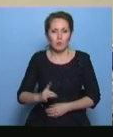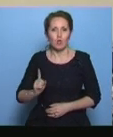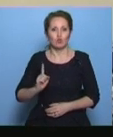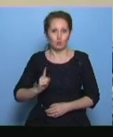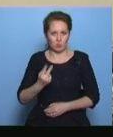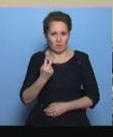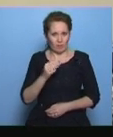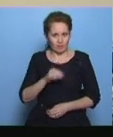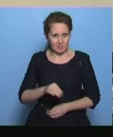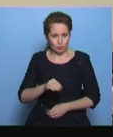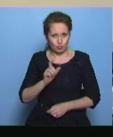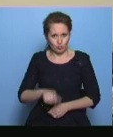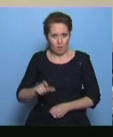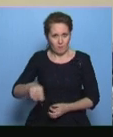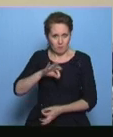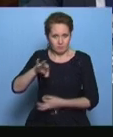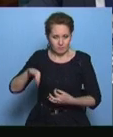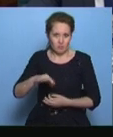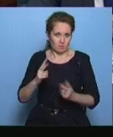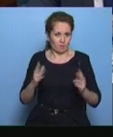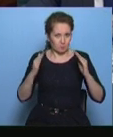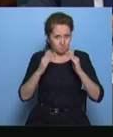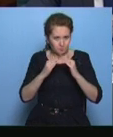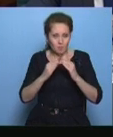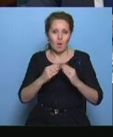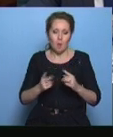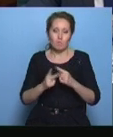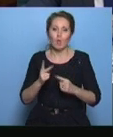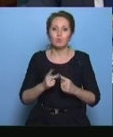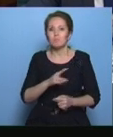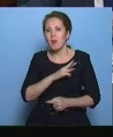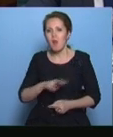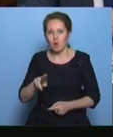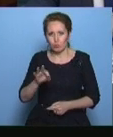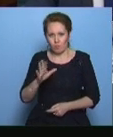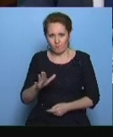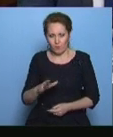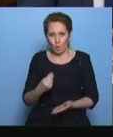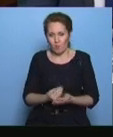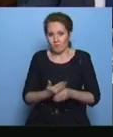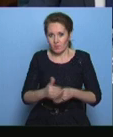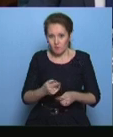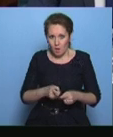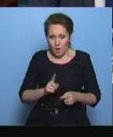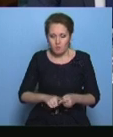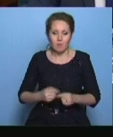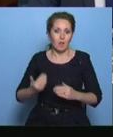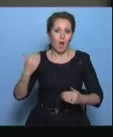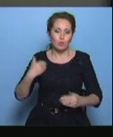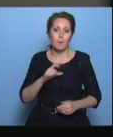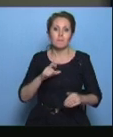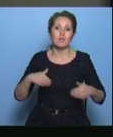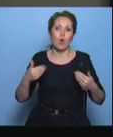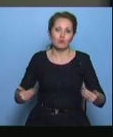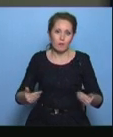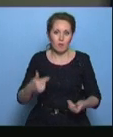человек. На решение проблемы Удмуртии нужны более 1,5 миллиарда рублей. Накануне различные ведомства давали свои предложения главе. Одно